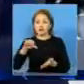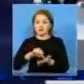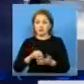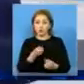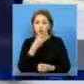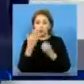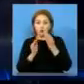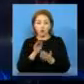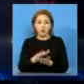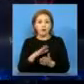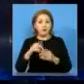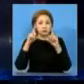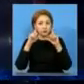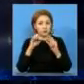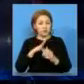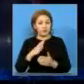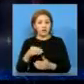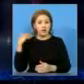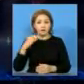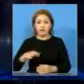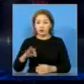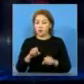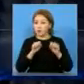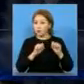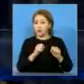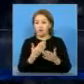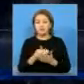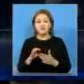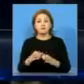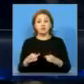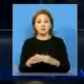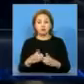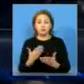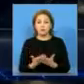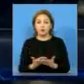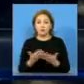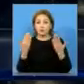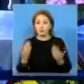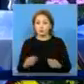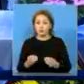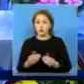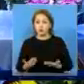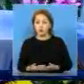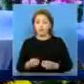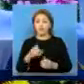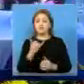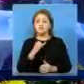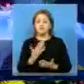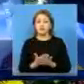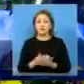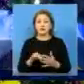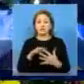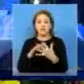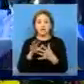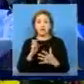Гүл қойып естелік суретке түсті. Ақтөбе облыстық қорғаныс істер жөніндегі департаментінің мәліметтері бойынша бүгінде өңірде Семей ядролық полигондағы